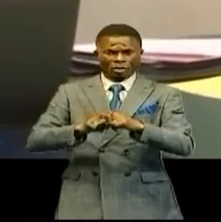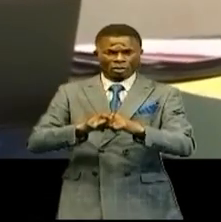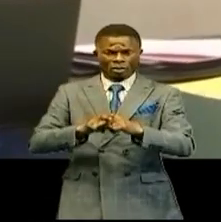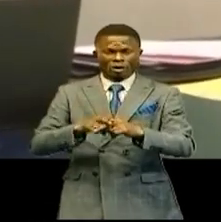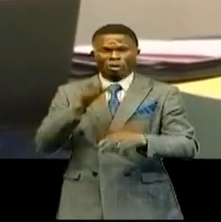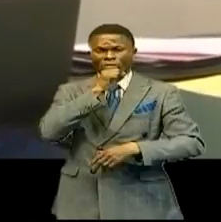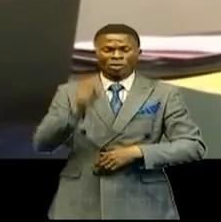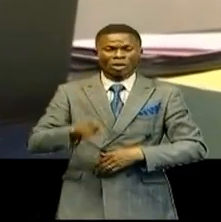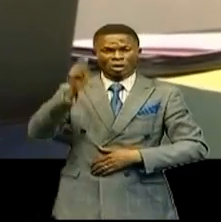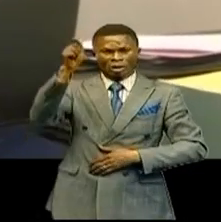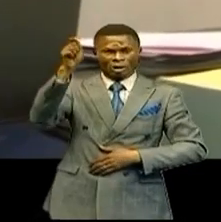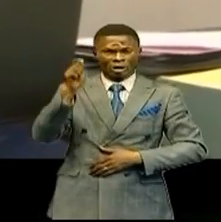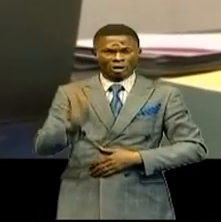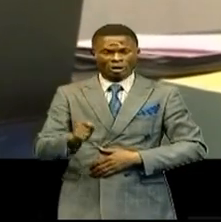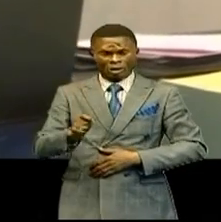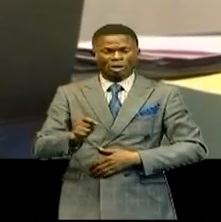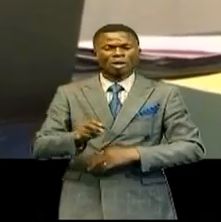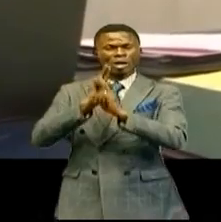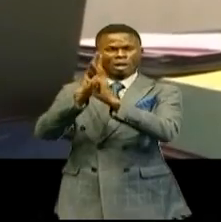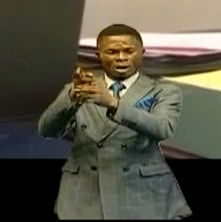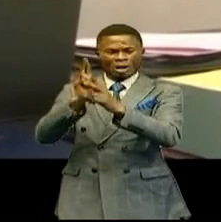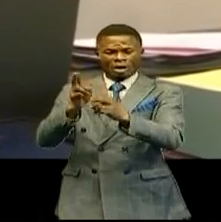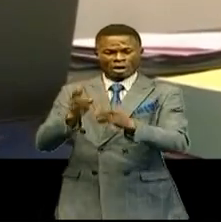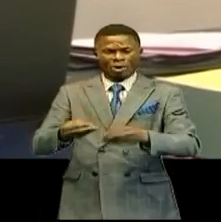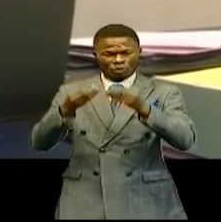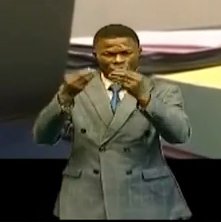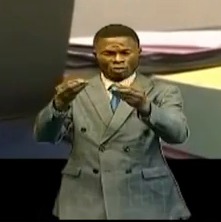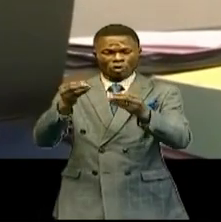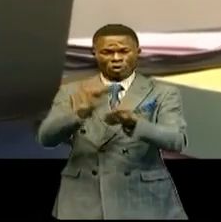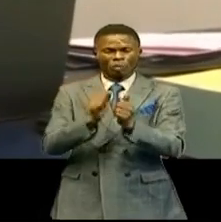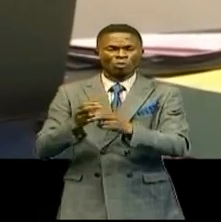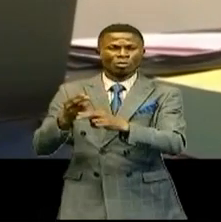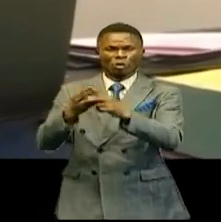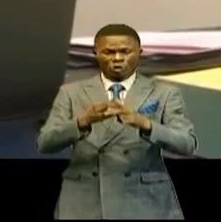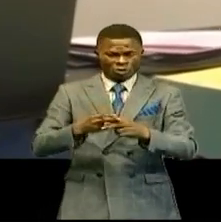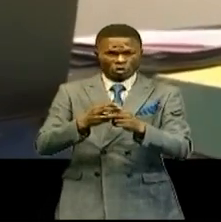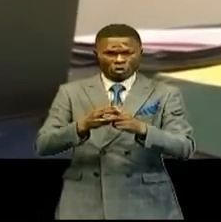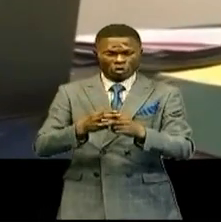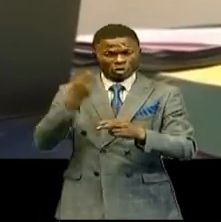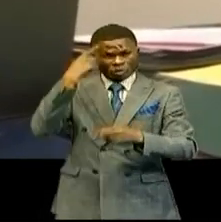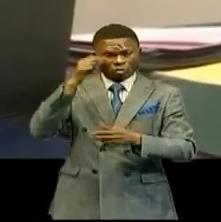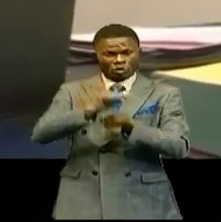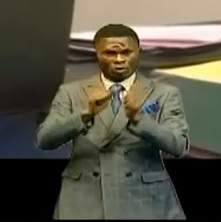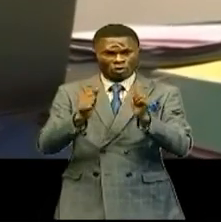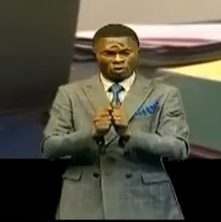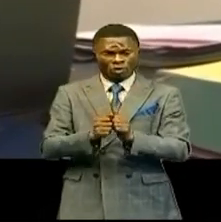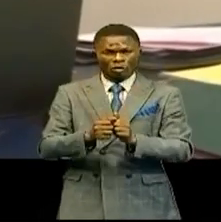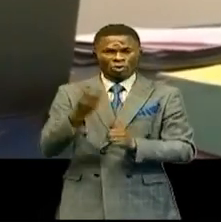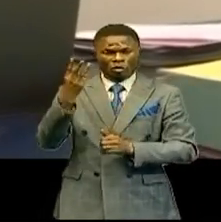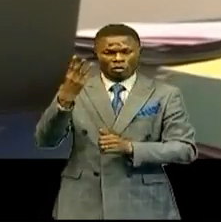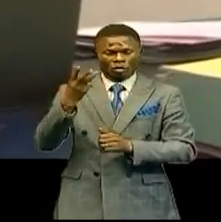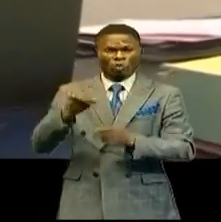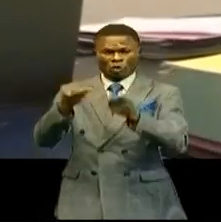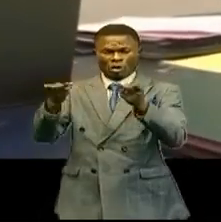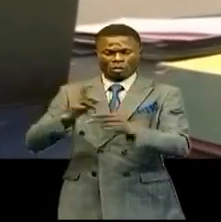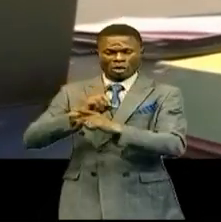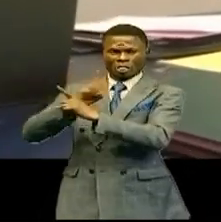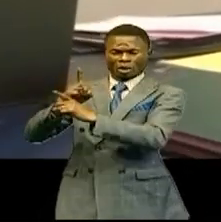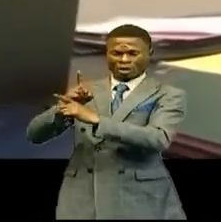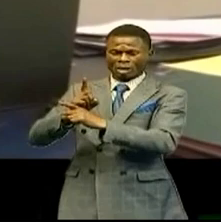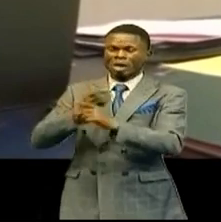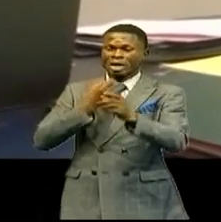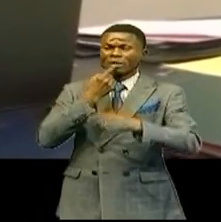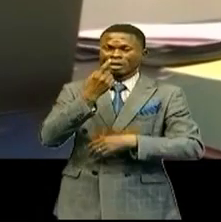ancien combattant a fait le point de la situation sécuritaire autour de nos trois zones de défense. Elle a